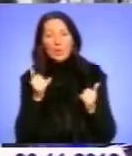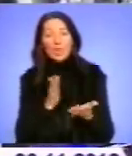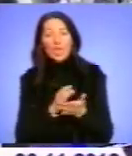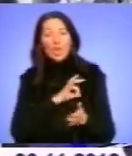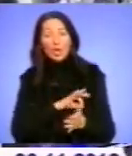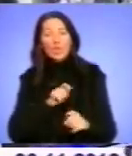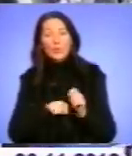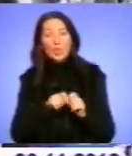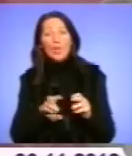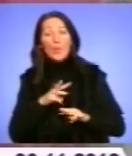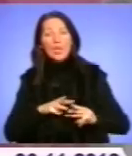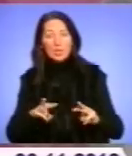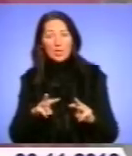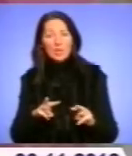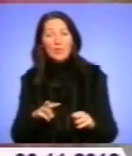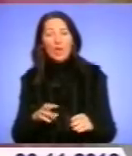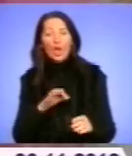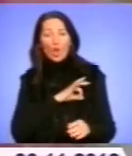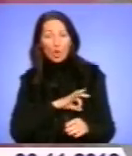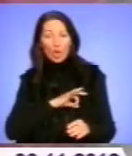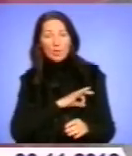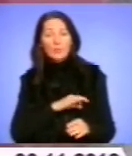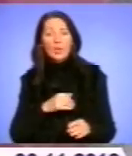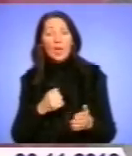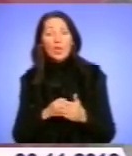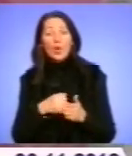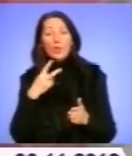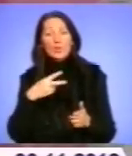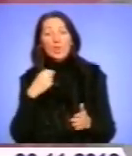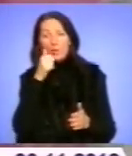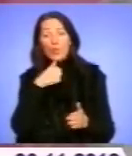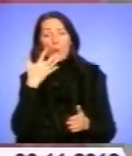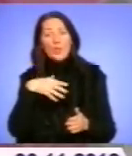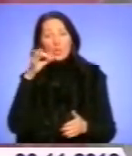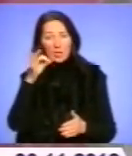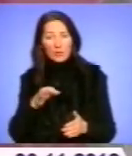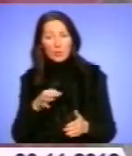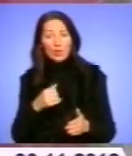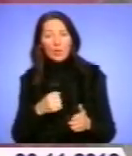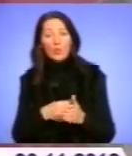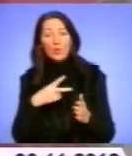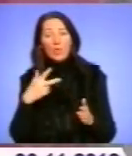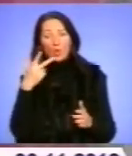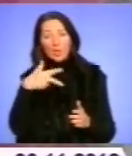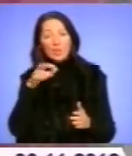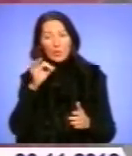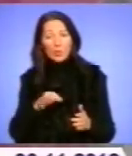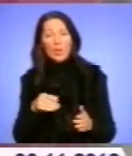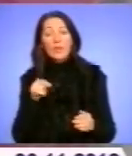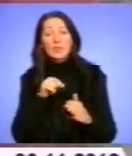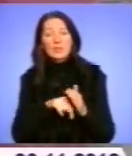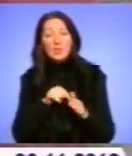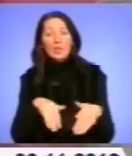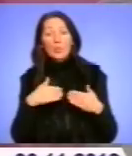у Мін'юсті. До 18 року 35%, до 20 року 50%. Зазначені пропозиції узгоджуються з